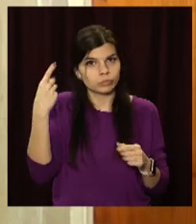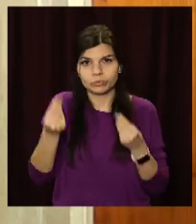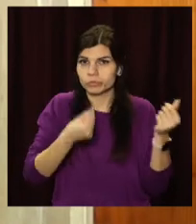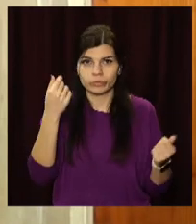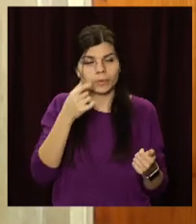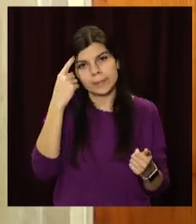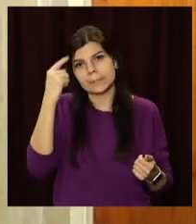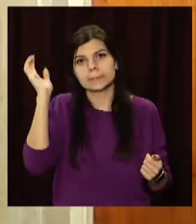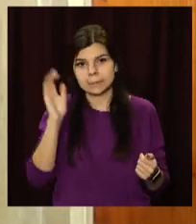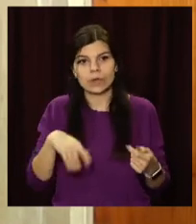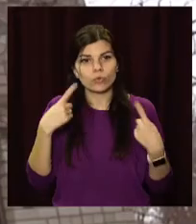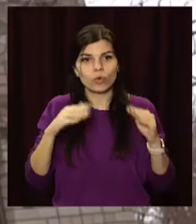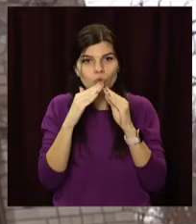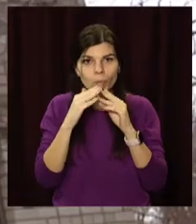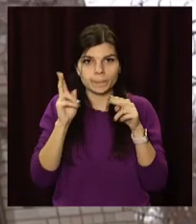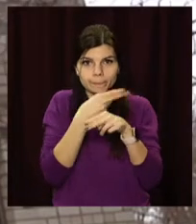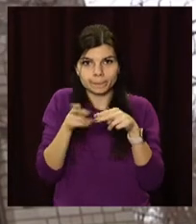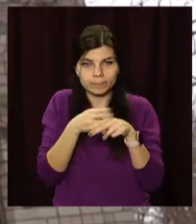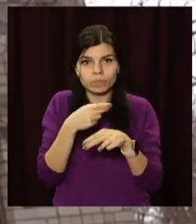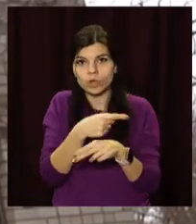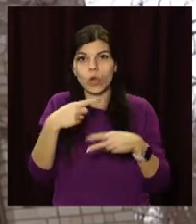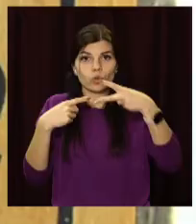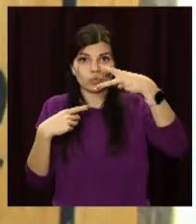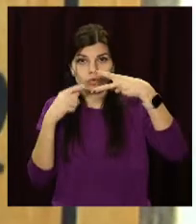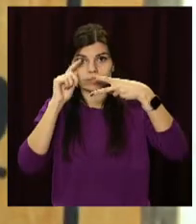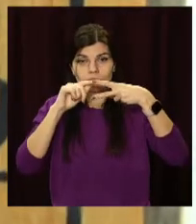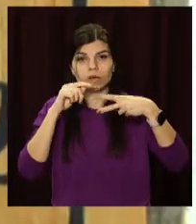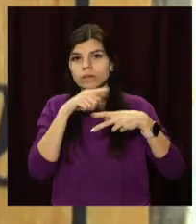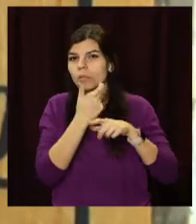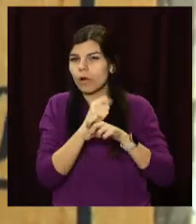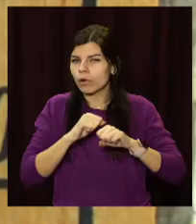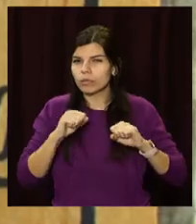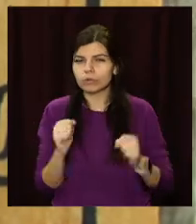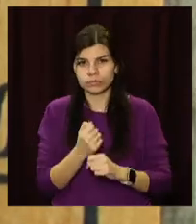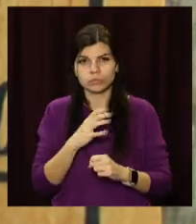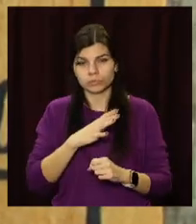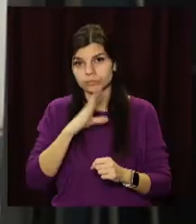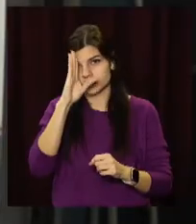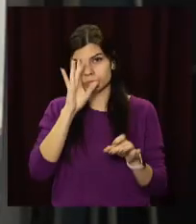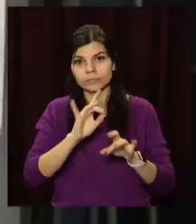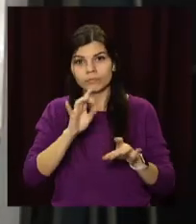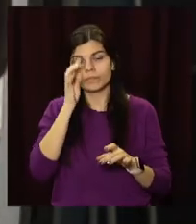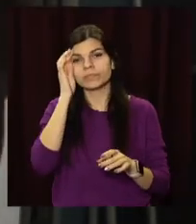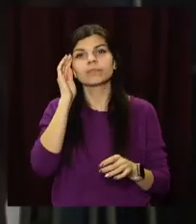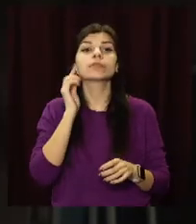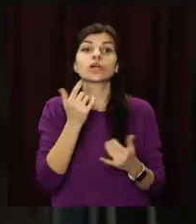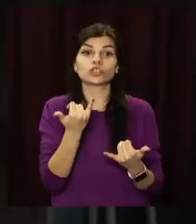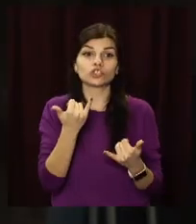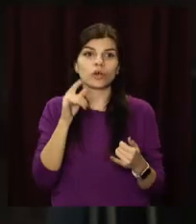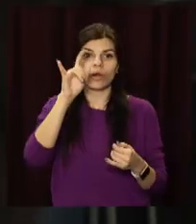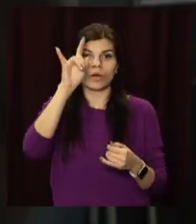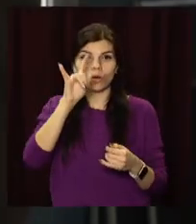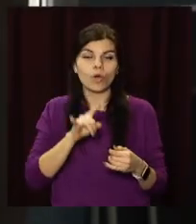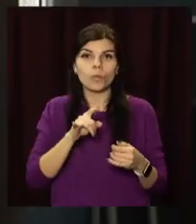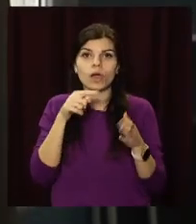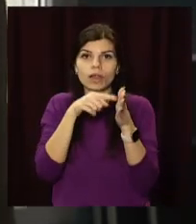вирішив переобладнати свій будинок. Зокрема, другий поверх. Там було найхолодніше, розповідає чоловік. Тепер в оселі багатокамерні вікна,